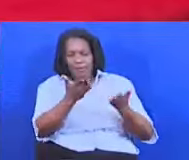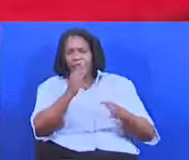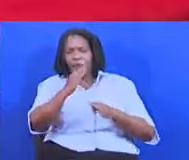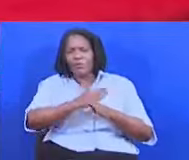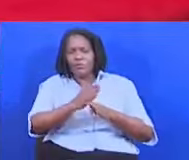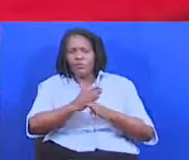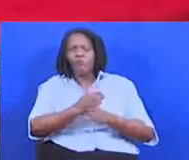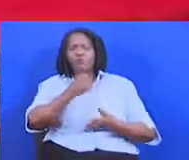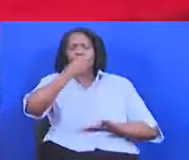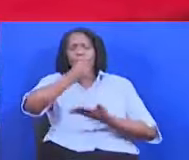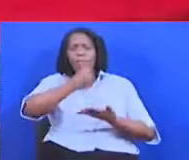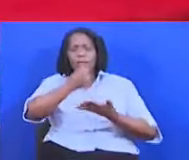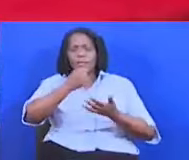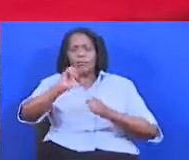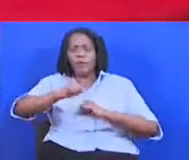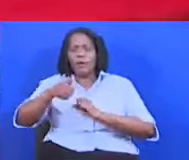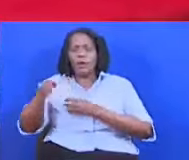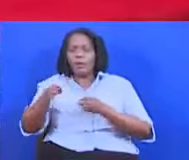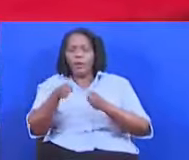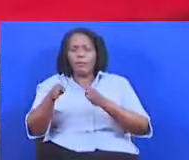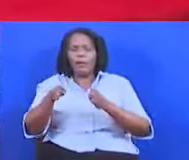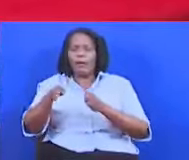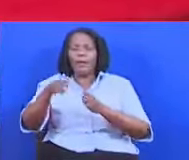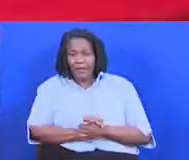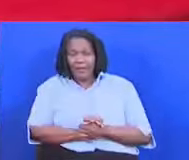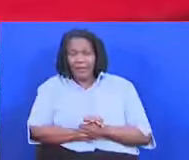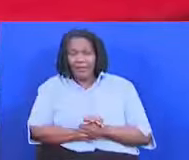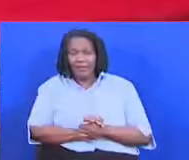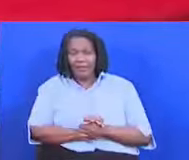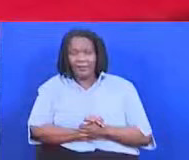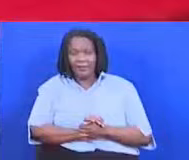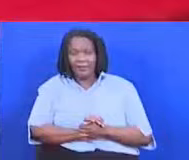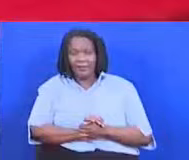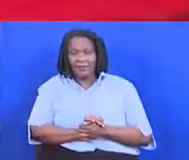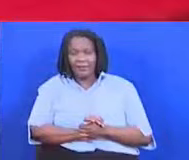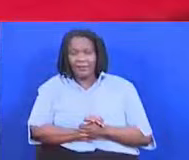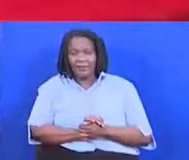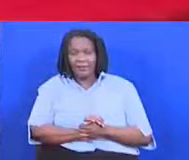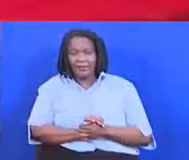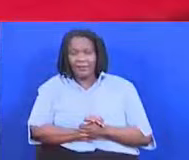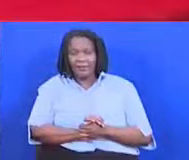kuhusiana na upatikanaji wa fedha kwa wakati kwa ajili ya dharura.